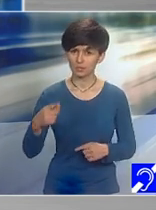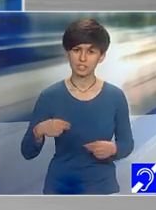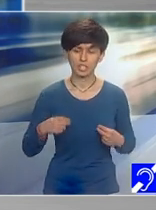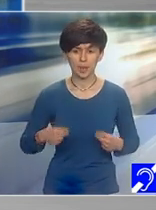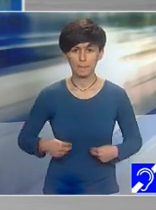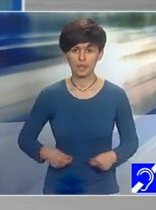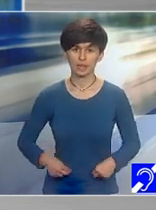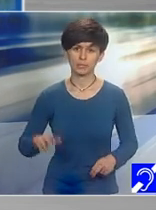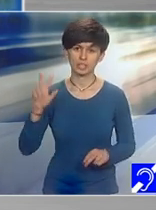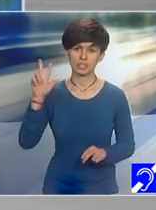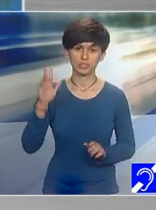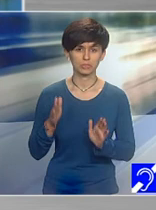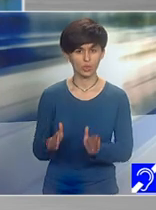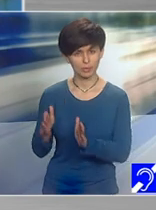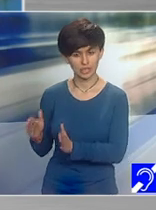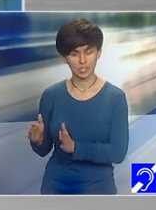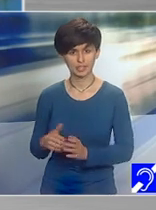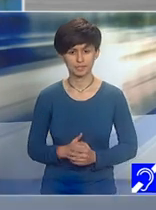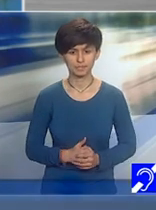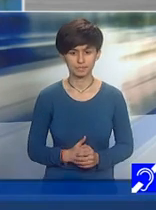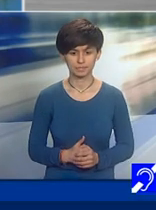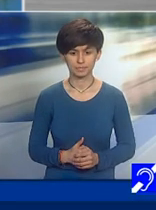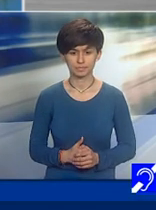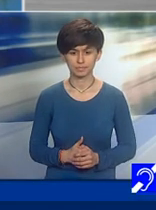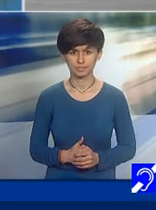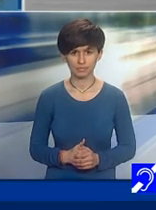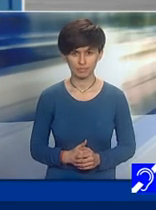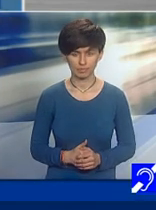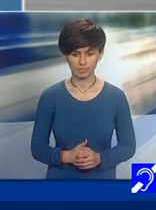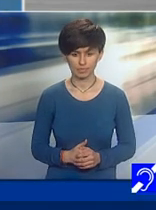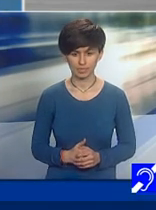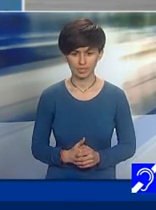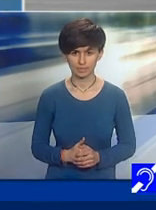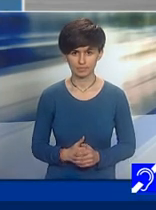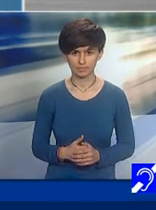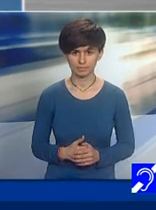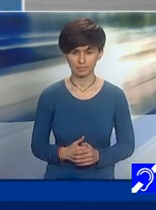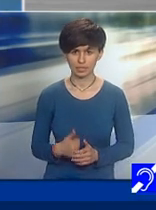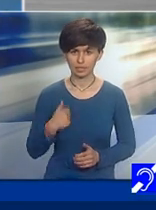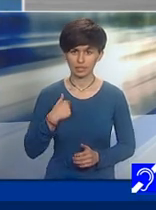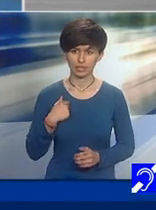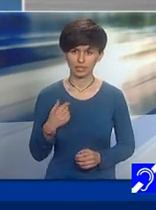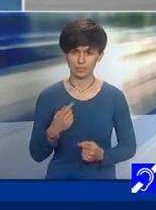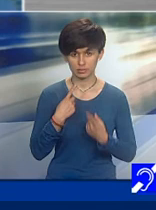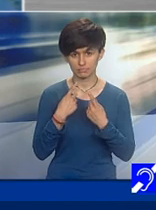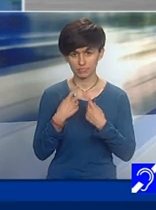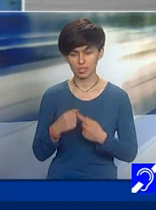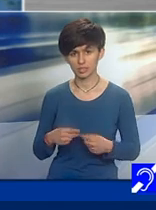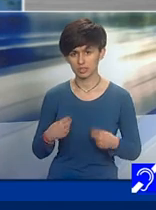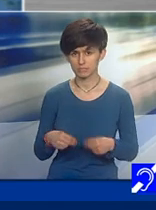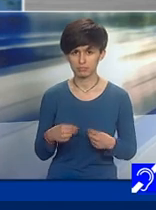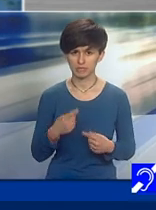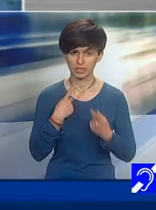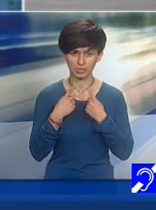2 mandate, ministru, de Consiliul Ministrului Legat pentru Dialog Social, la 2 miniștri și în 19